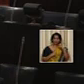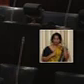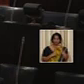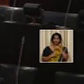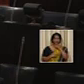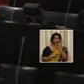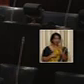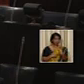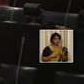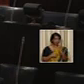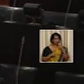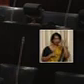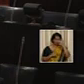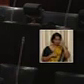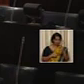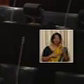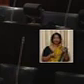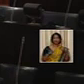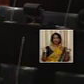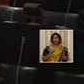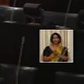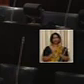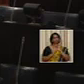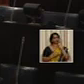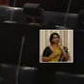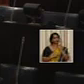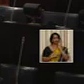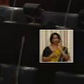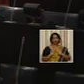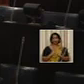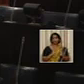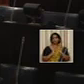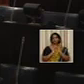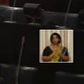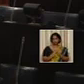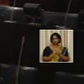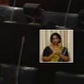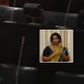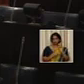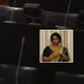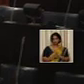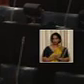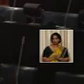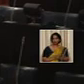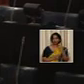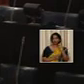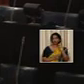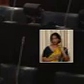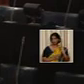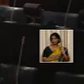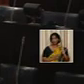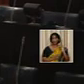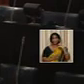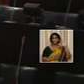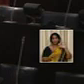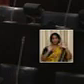විශ්‍රාම වැටුප සමගම අදාළ සමාජිකයා වෙත ගෙවීමට ශ්‍රී ලංකා විදේශ සේවා නියුක්ති කාර්යාංශය කටයුතු කරනවා 2023.5-8